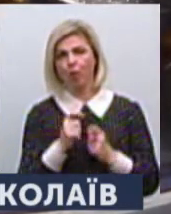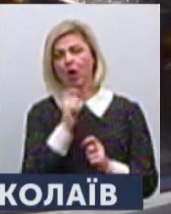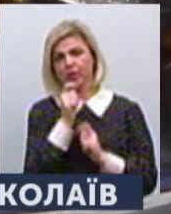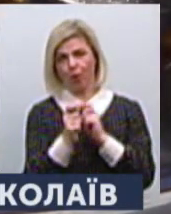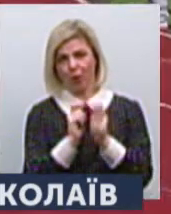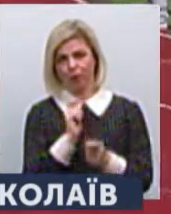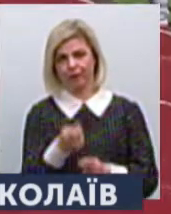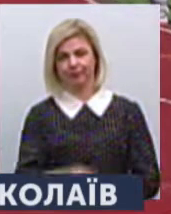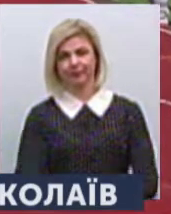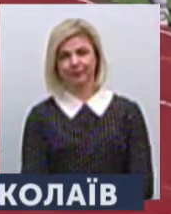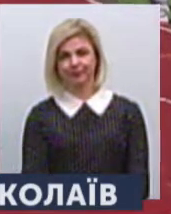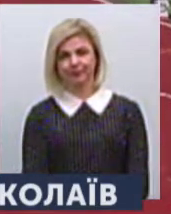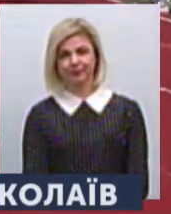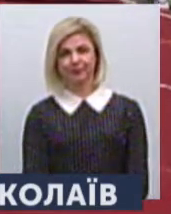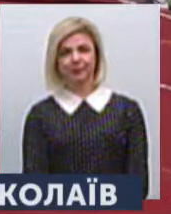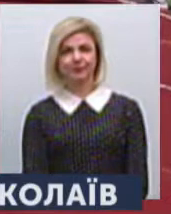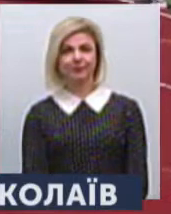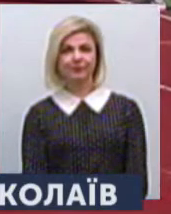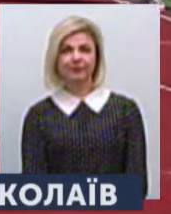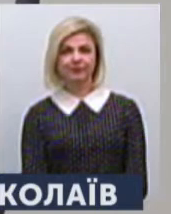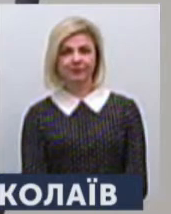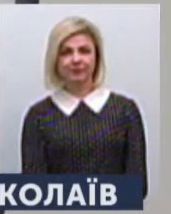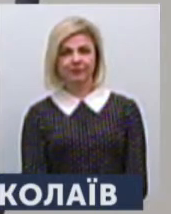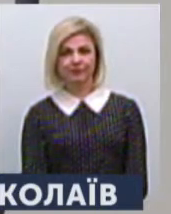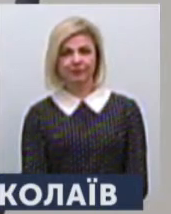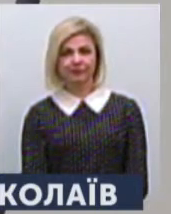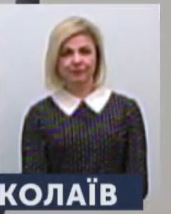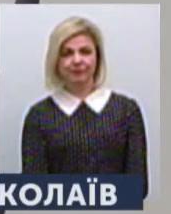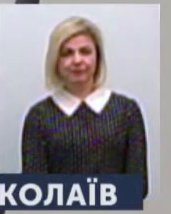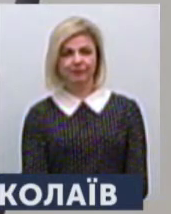нагороди. Олександр Гордієнко, Олександр Попов, телевізійні новини